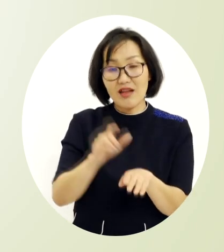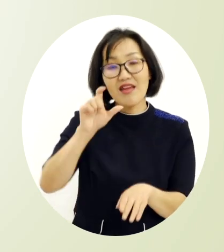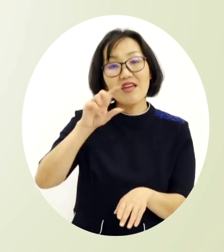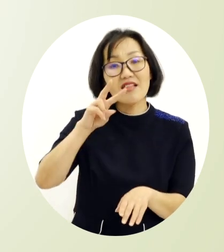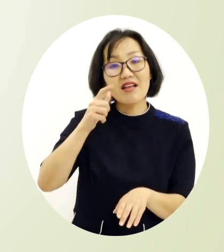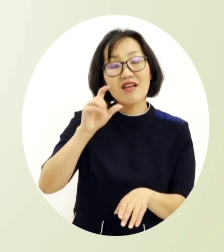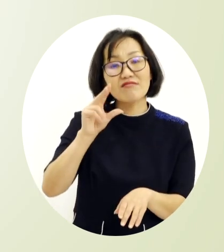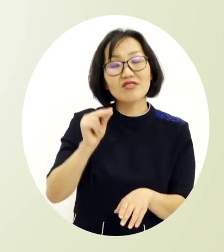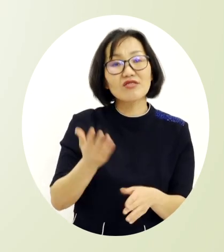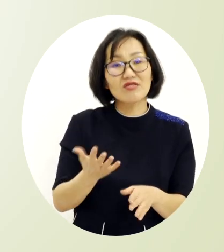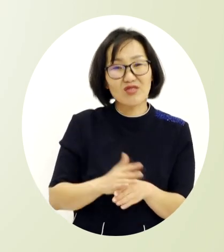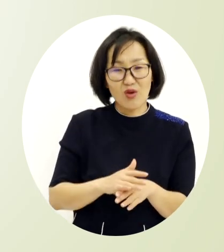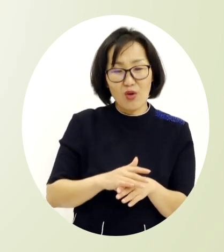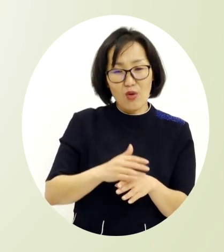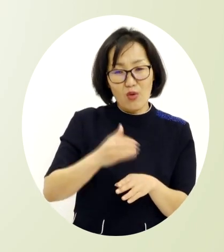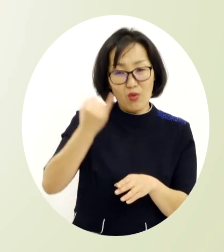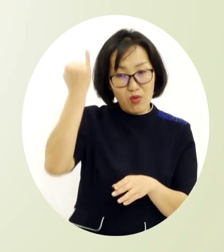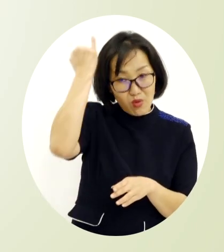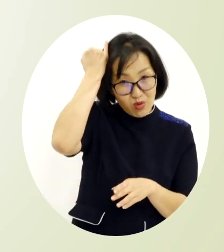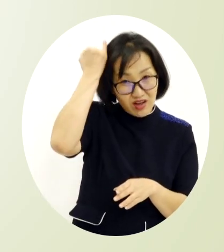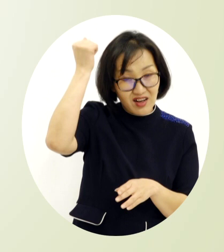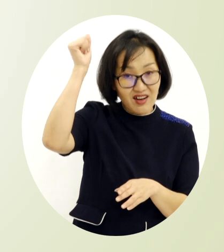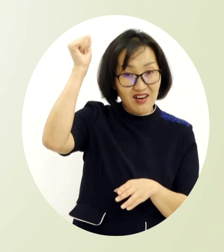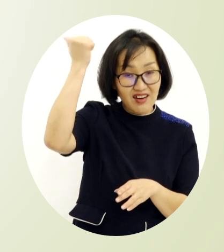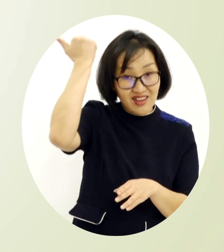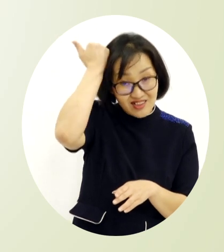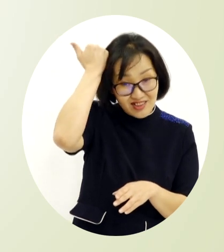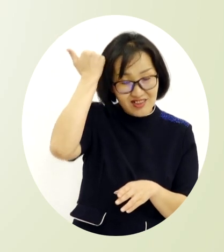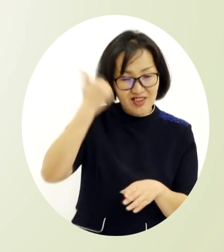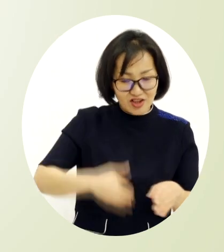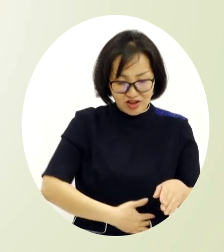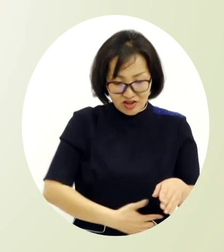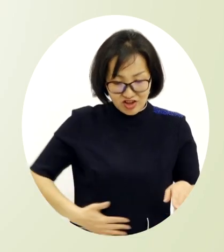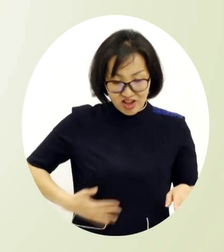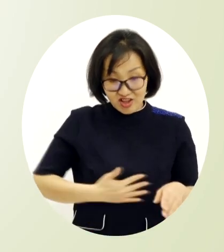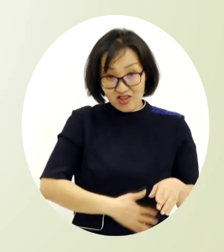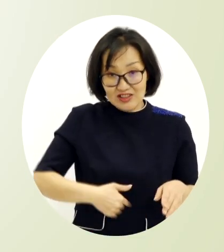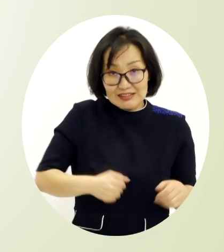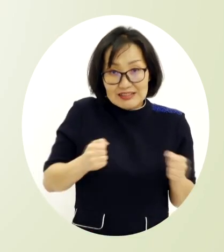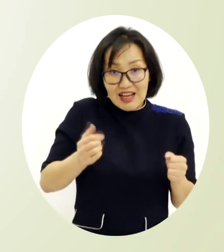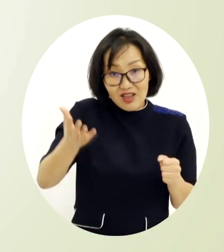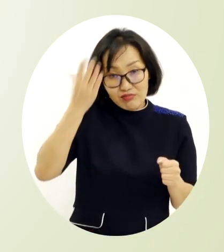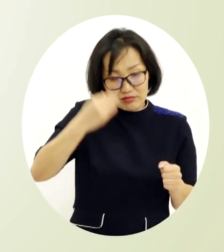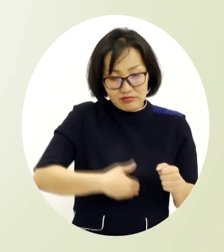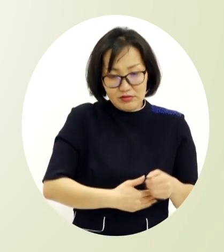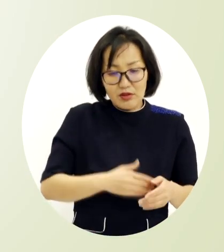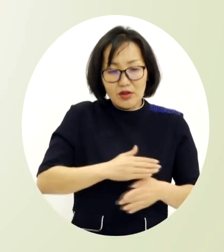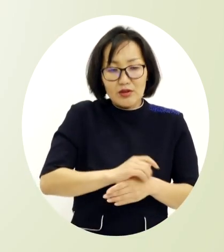Элгэвч хурга ишигний гидс орчмыг даарч хөрхөөс хамгаалах нэгэн зүйл халах